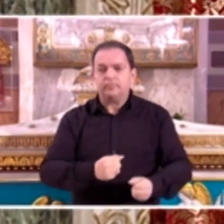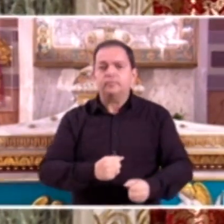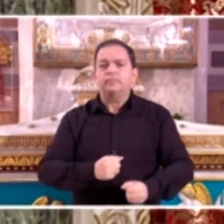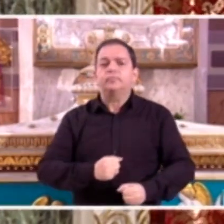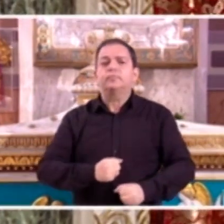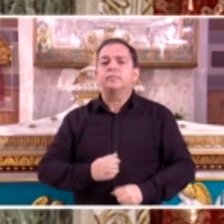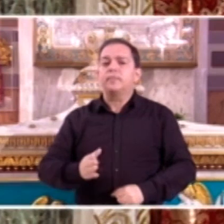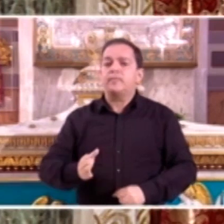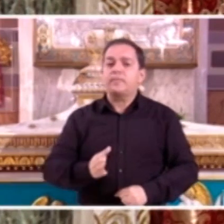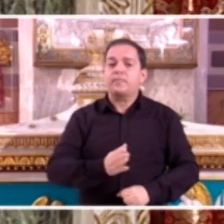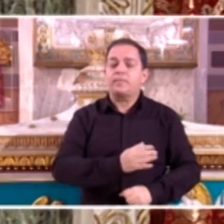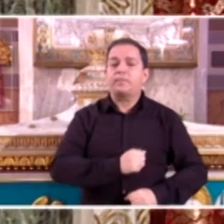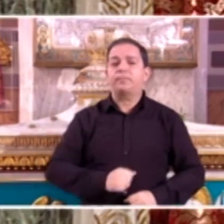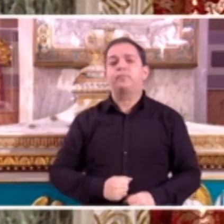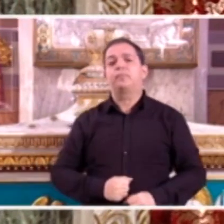σου. Εις